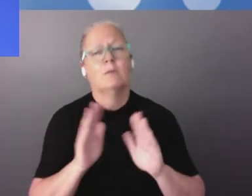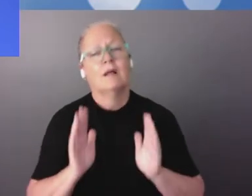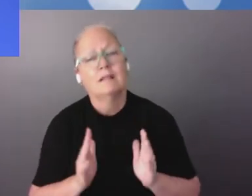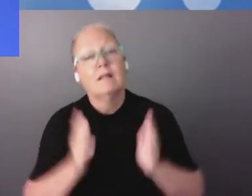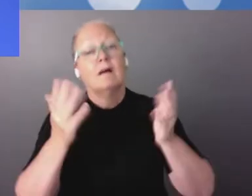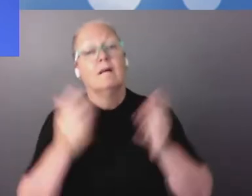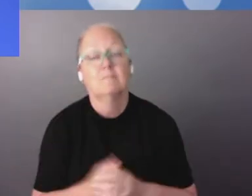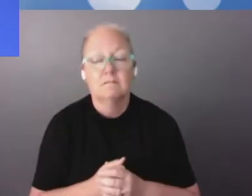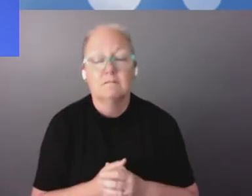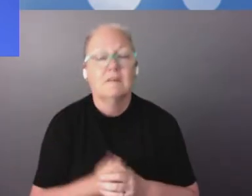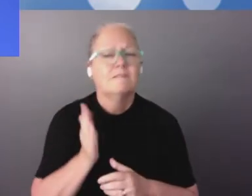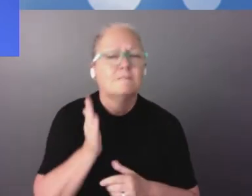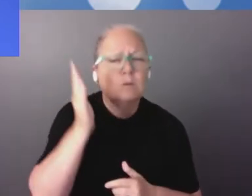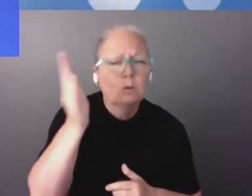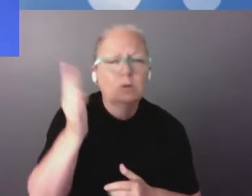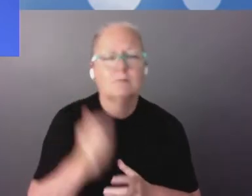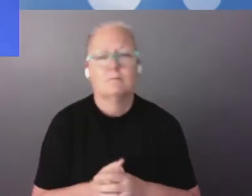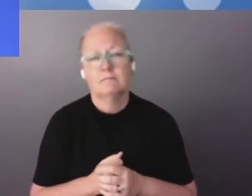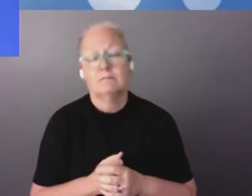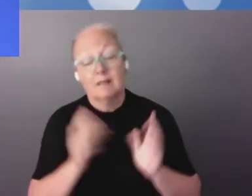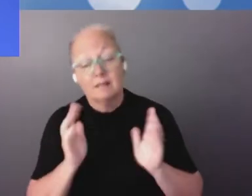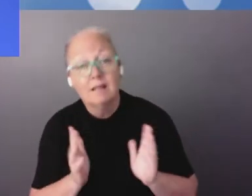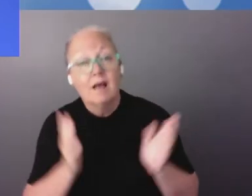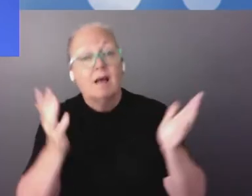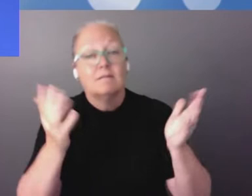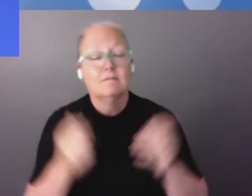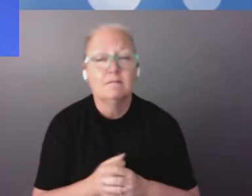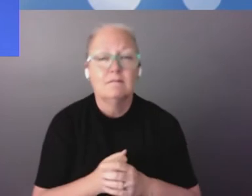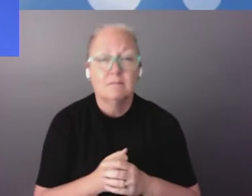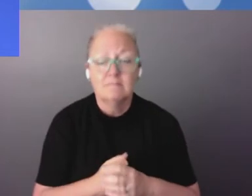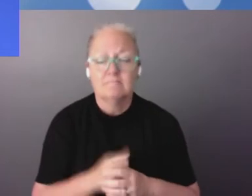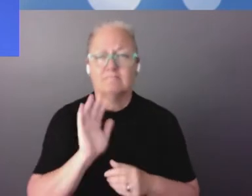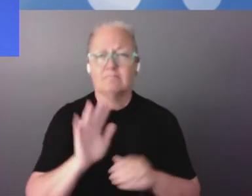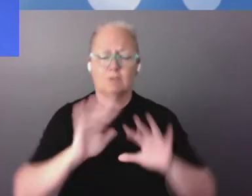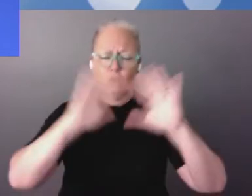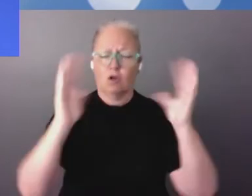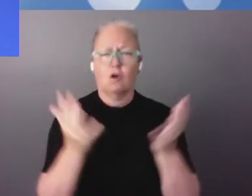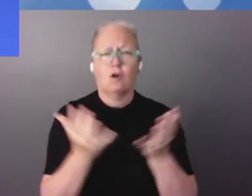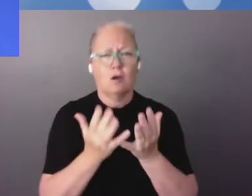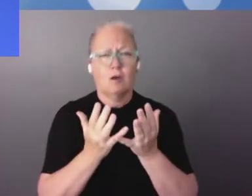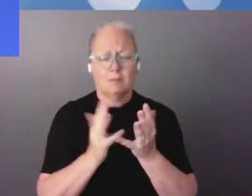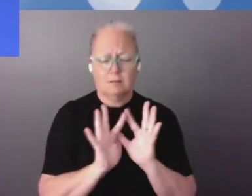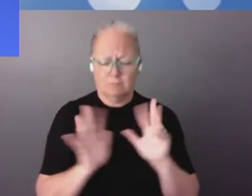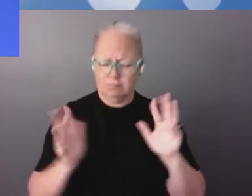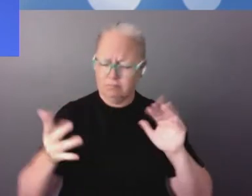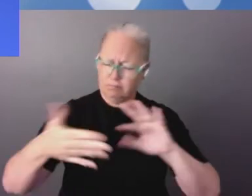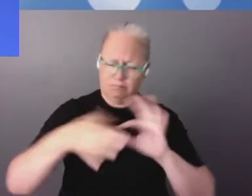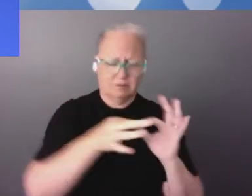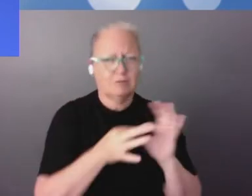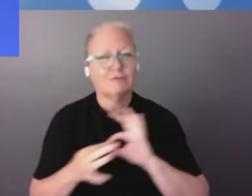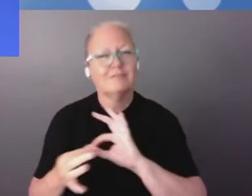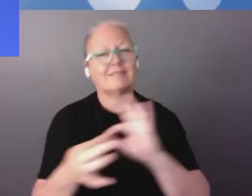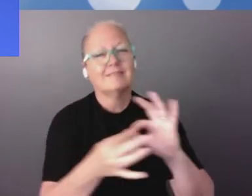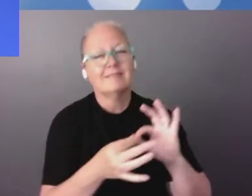البعض في شبكة واحدة أكثر فعالية ونحن نشهد ذلك في كل مجالات